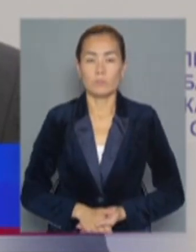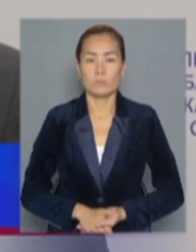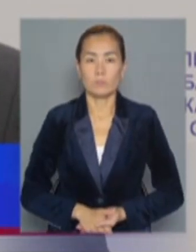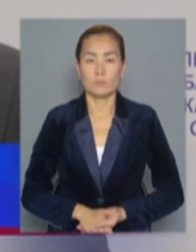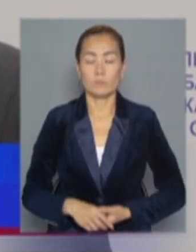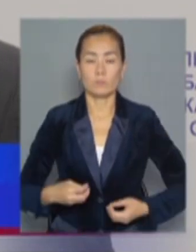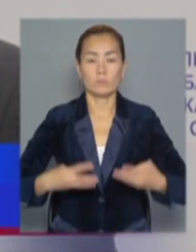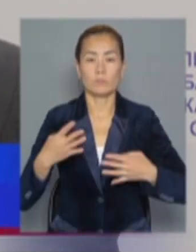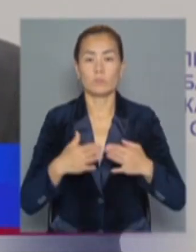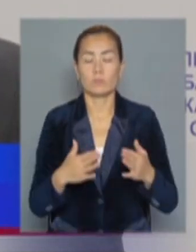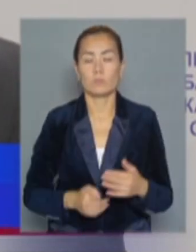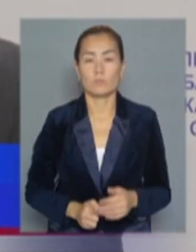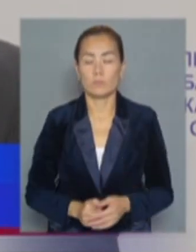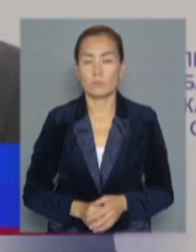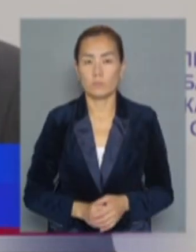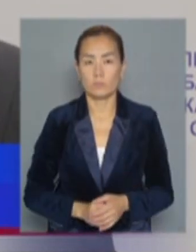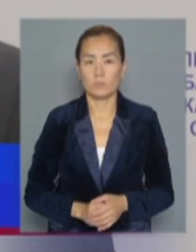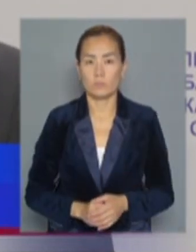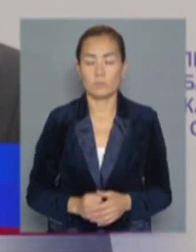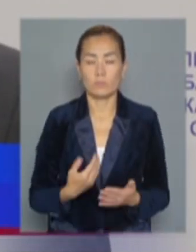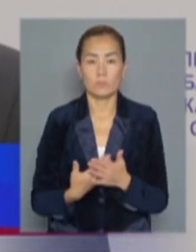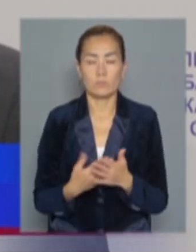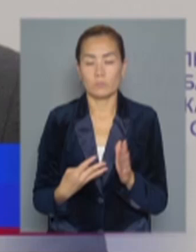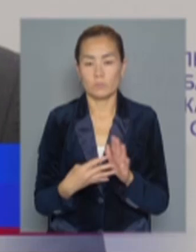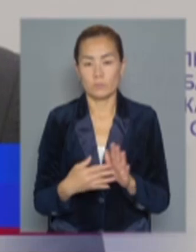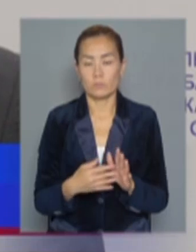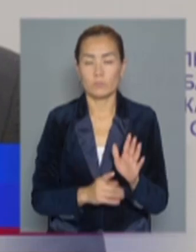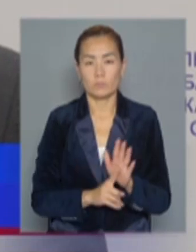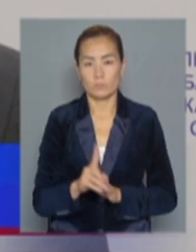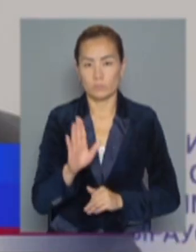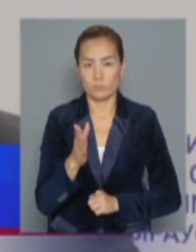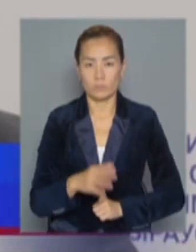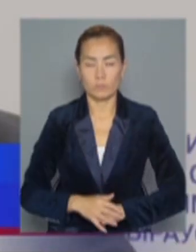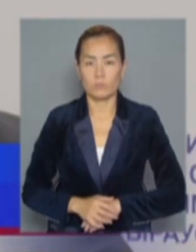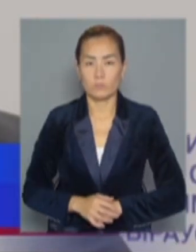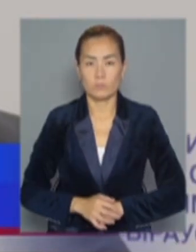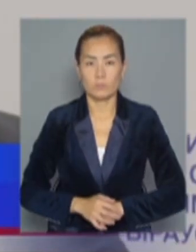Көпқабатты үйлерде бағанағыдай әріптесім айтқандай 9-нан бастап беріледі деп.